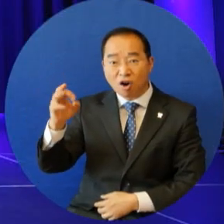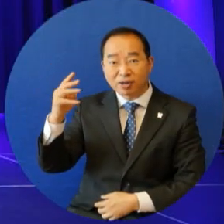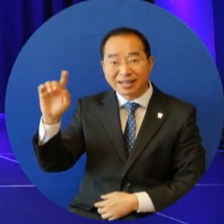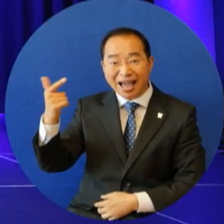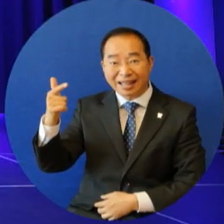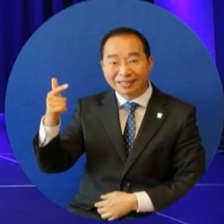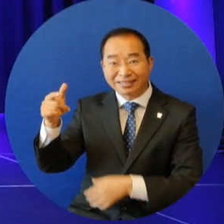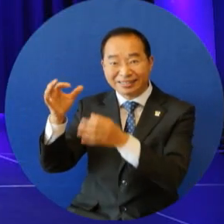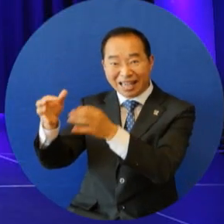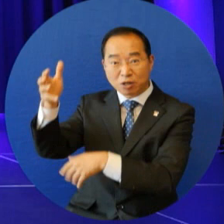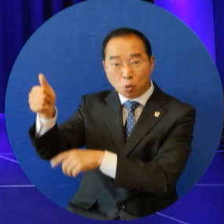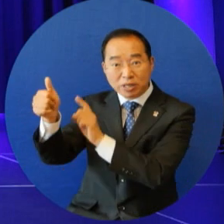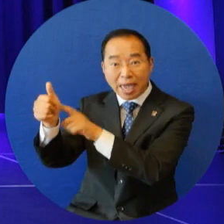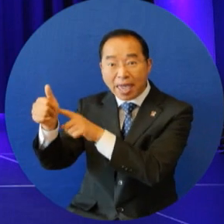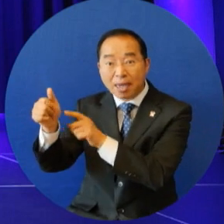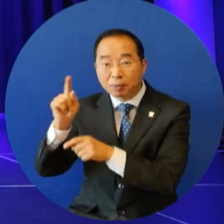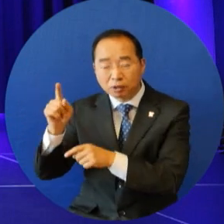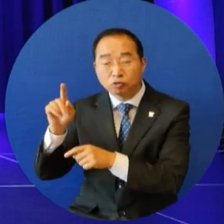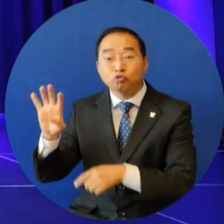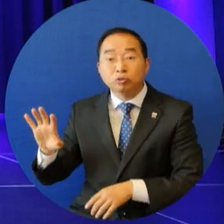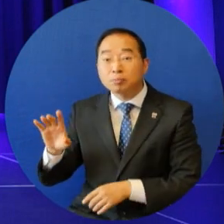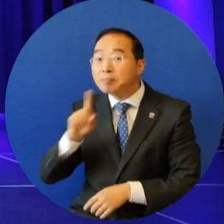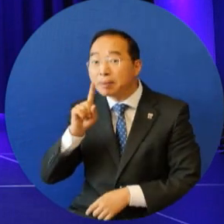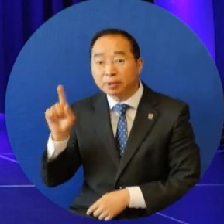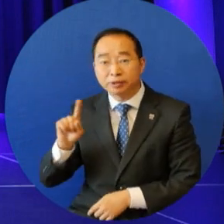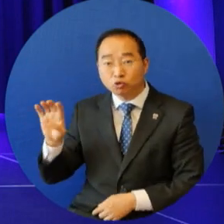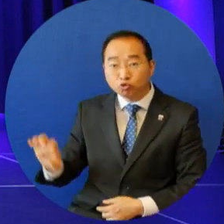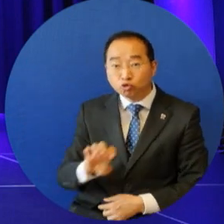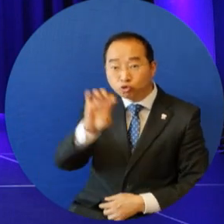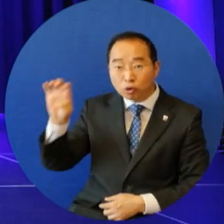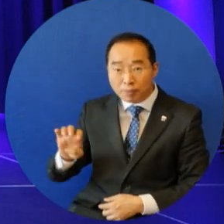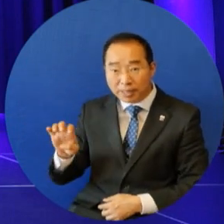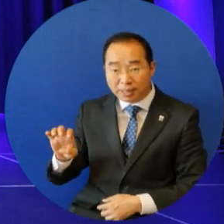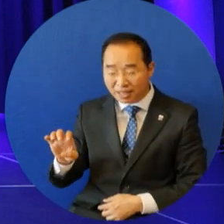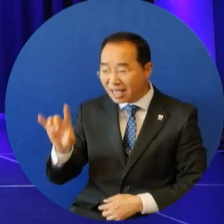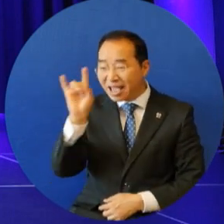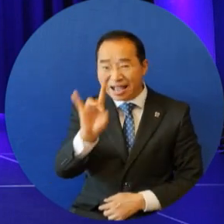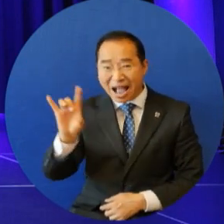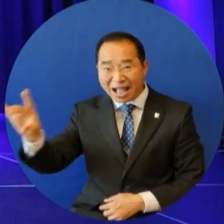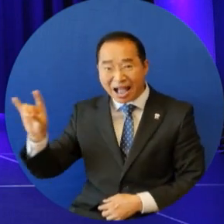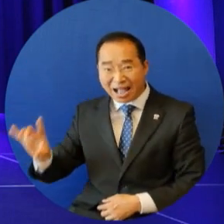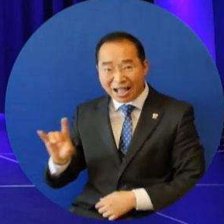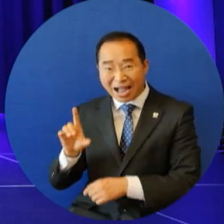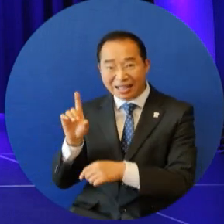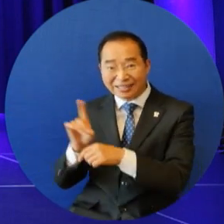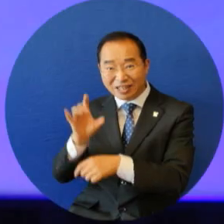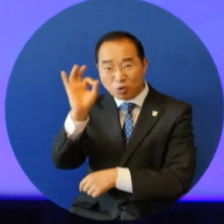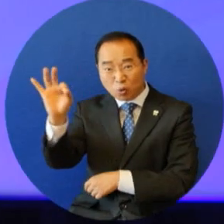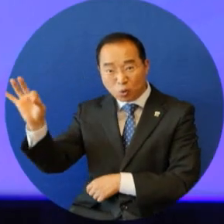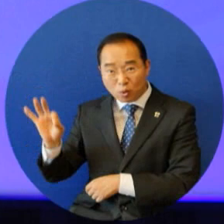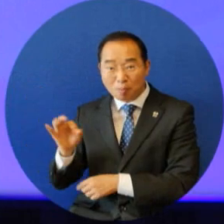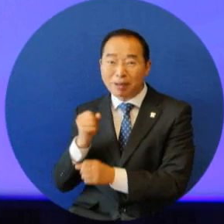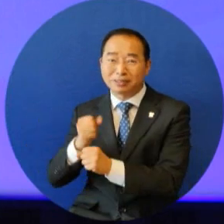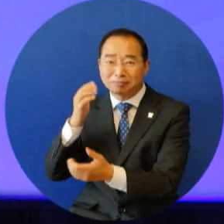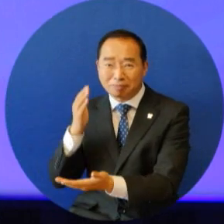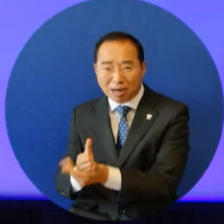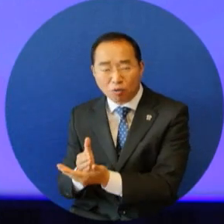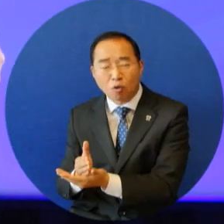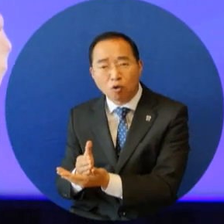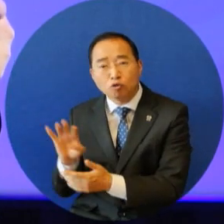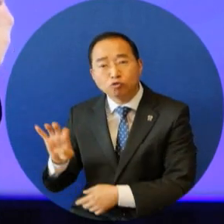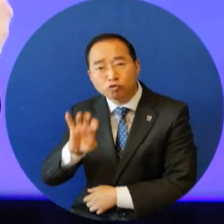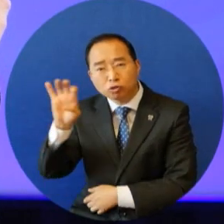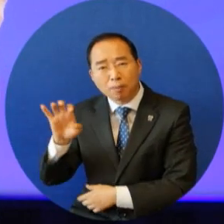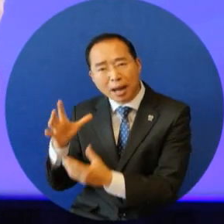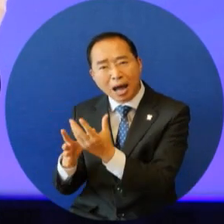영란은행 마크 총재 같은 사람은 유럽이 지금 각 개별적으로 이거 할 게 아니라